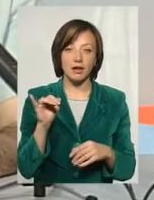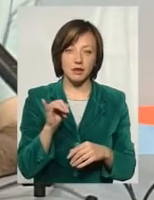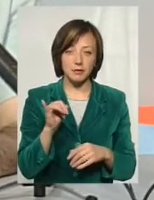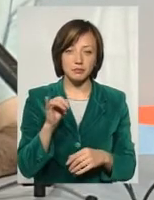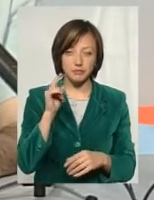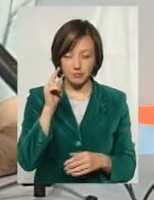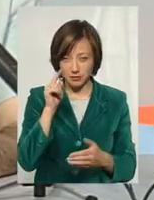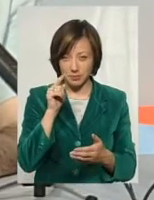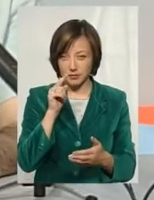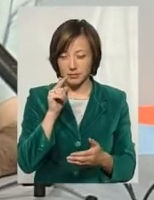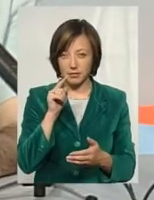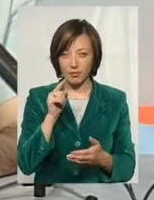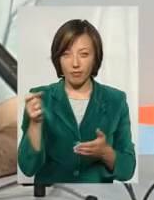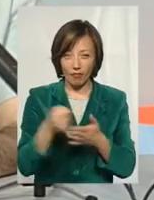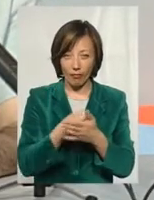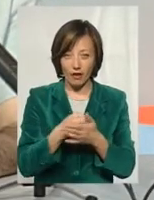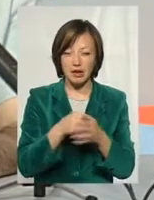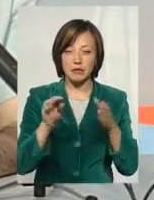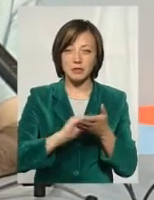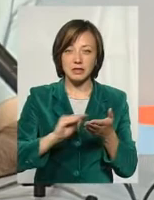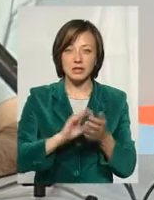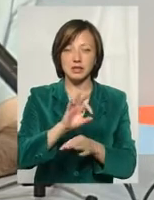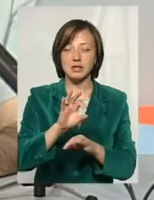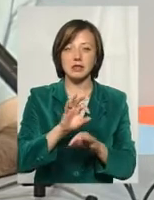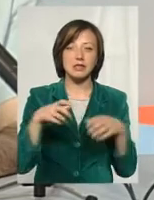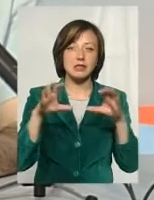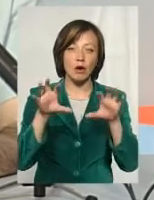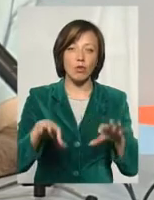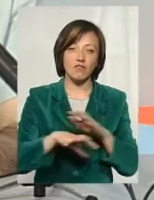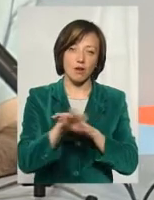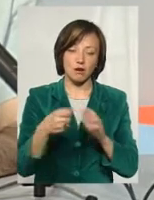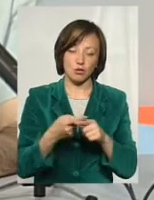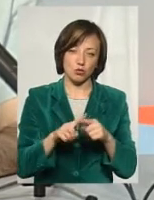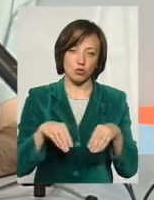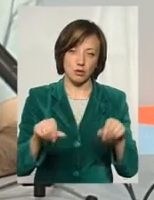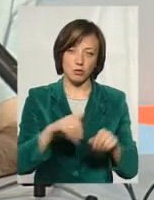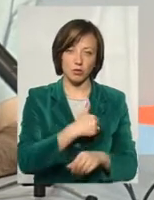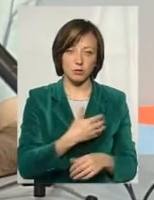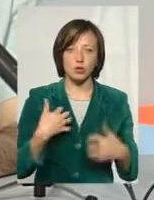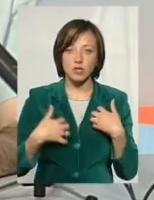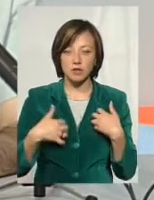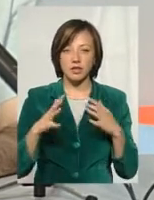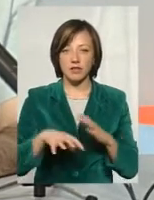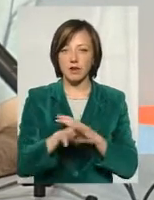зорієнтована написати той закон, який потрібний для того, щоб, я навіть не скажу, не продати, а вкрасти цю землю. Поспішно